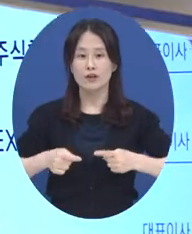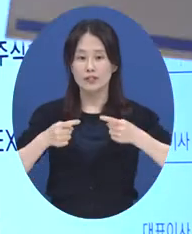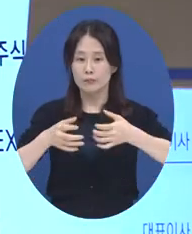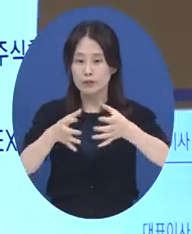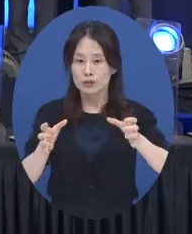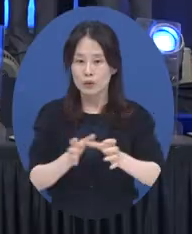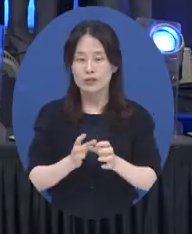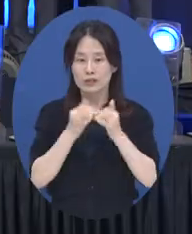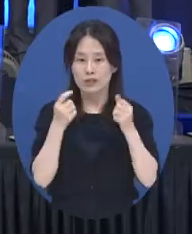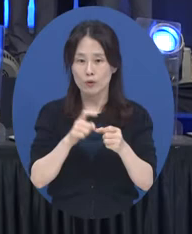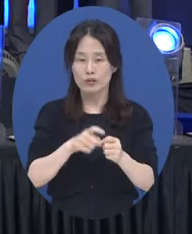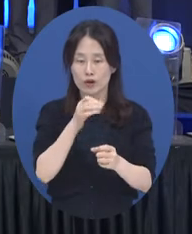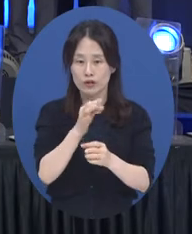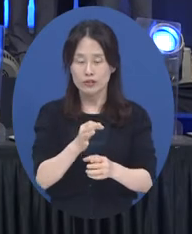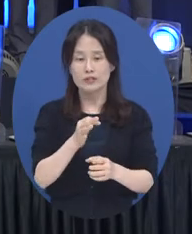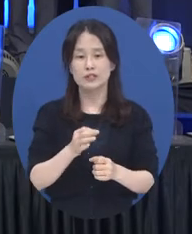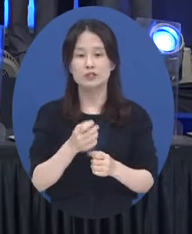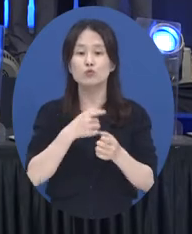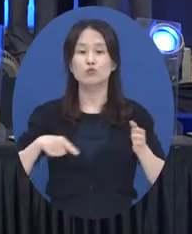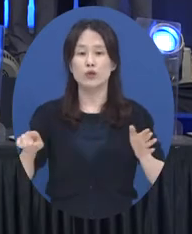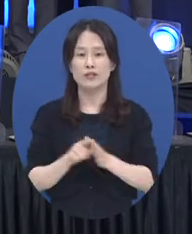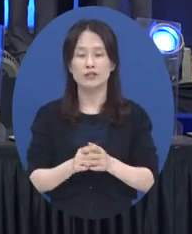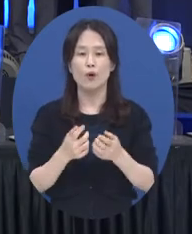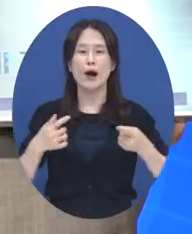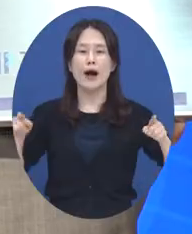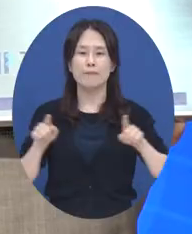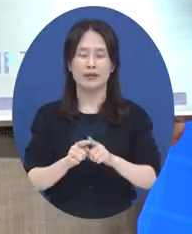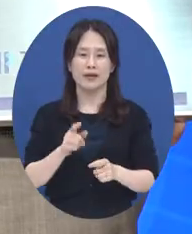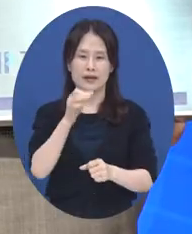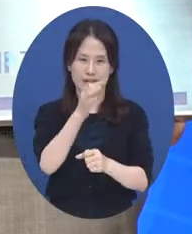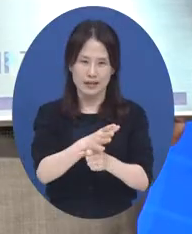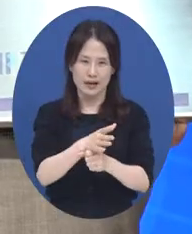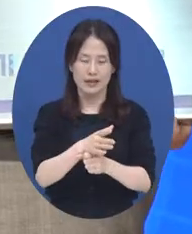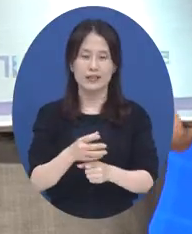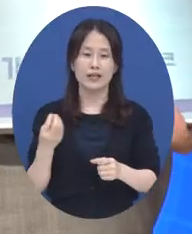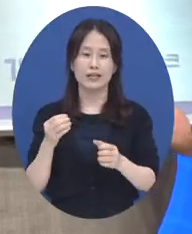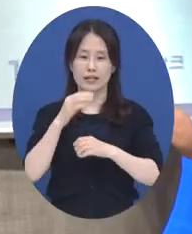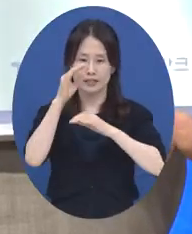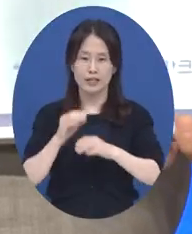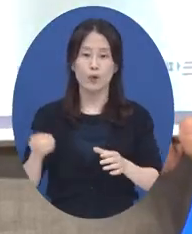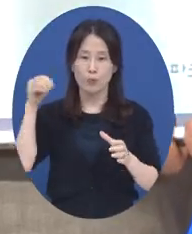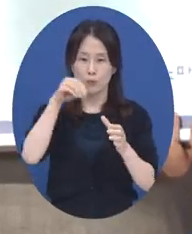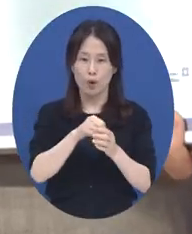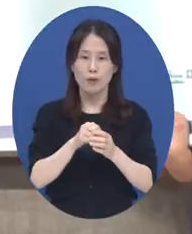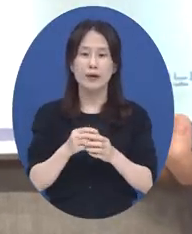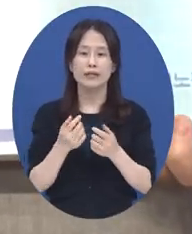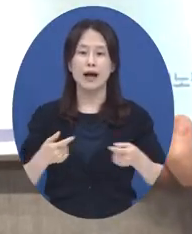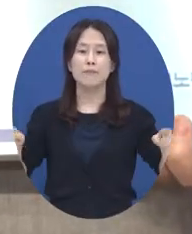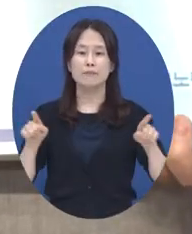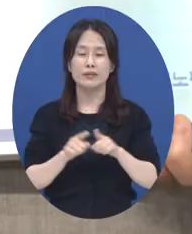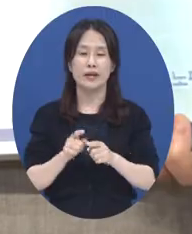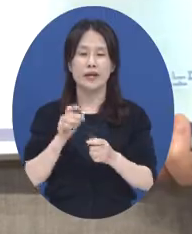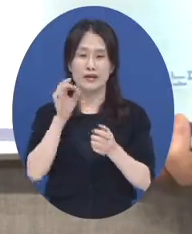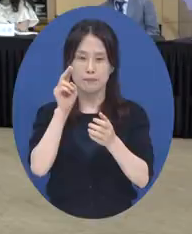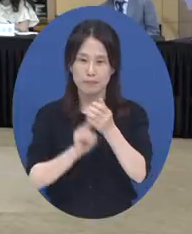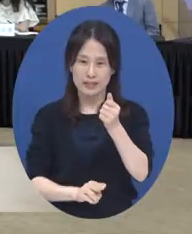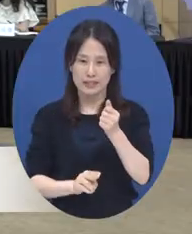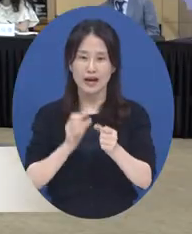사회적 경제기업의 가치를 위해 함께 소비하겠다는 내용을 담은 우리는 같이 소비한다 공동선언을